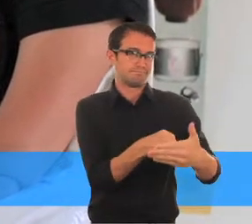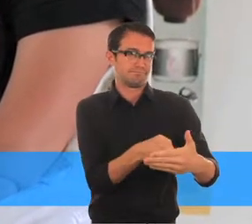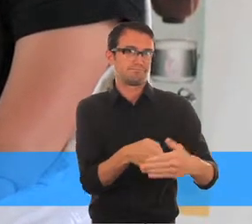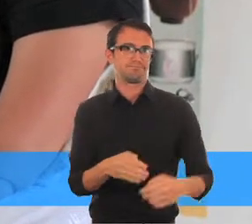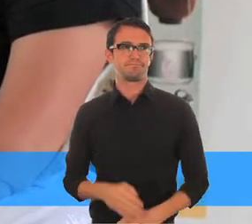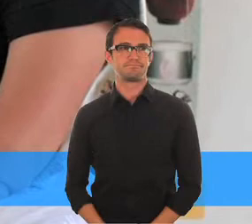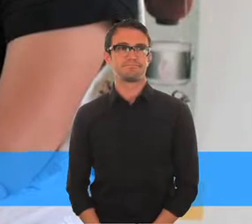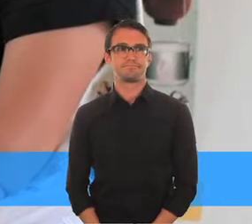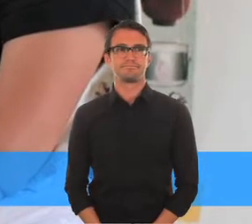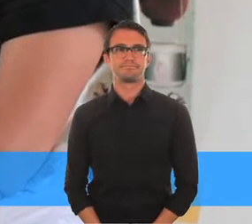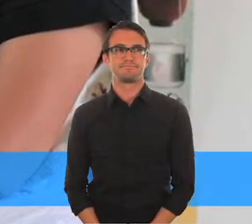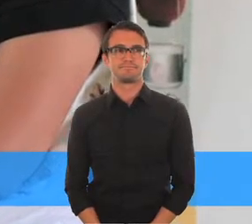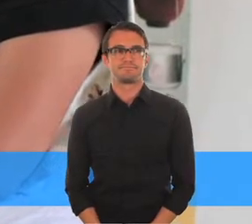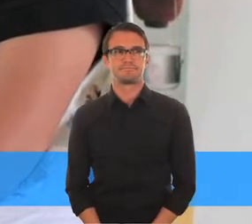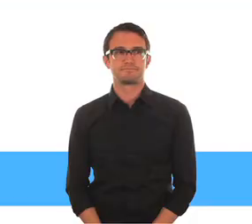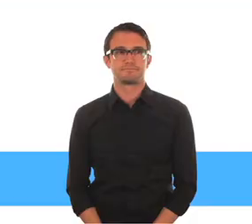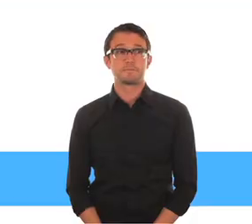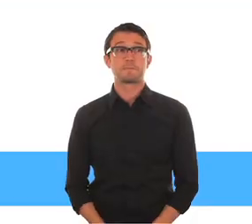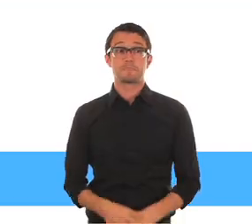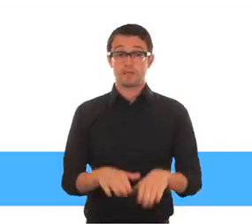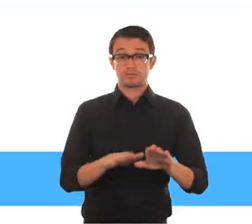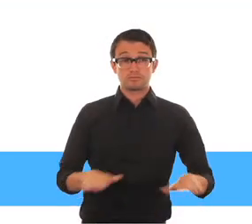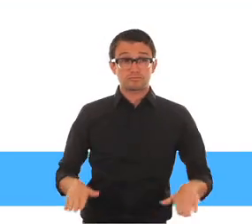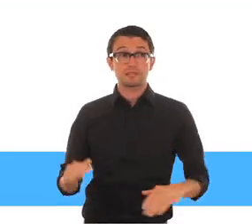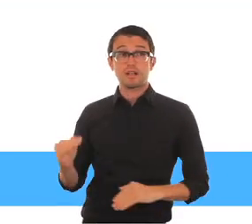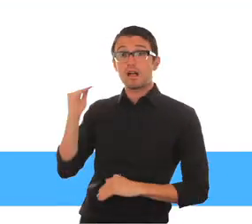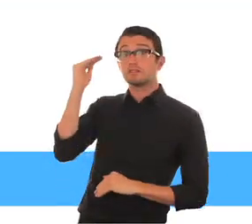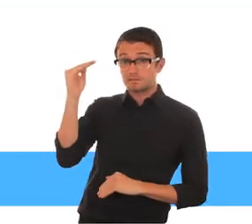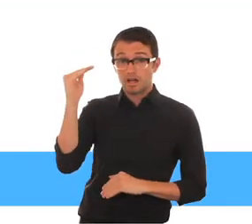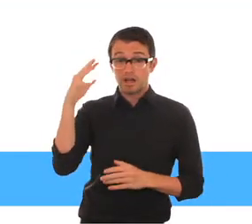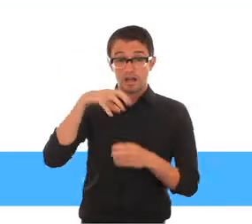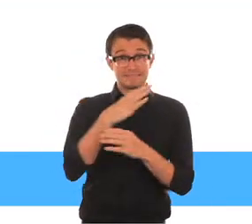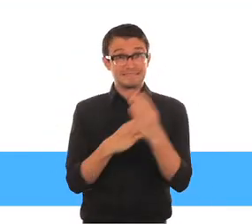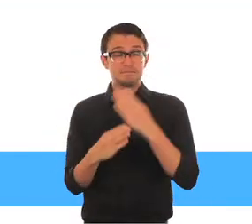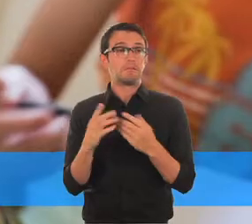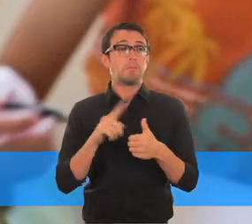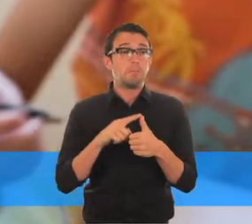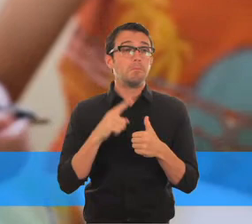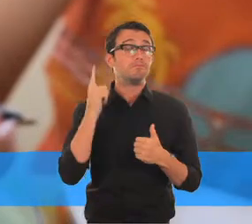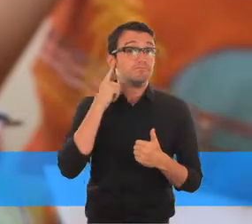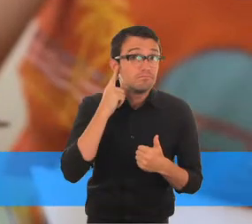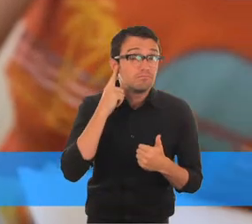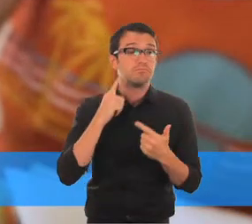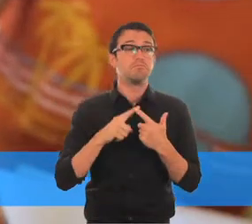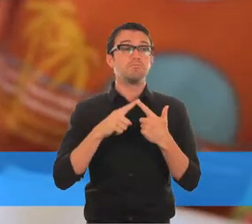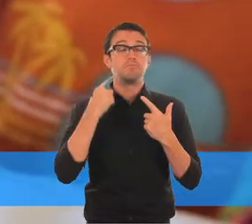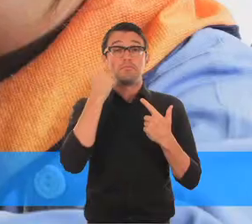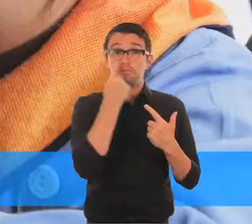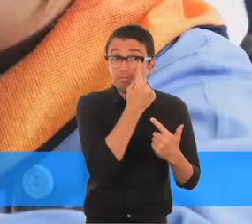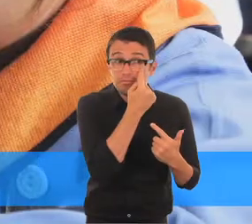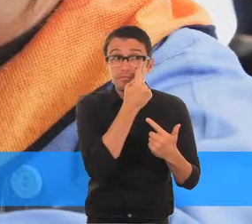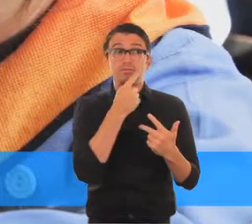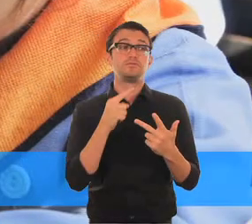sa mère, photo d'une femme amputée avec sa fille. Les enfants et les adultes handicapés incluent ceux qui ont une déficience auditive, Enfant